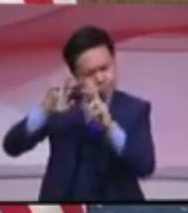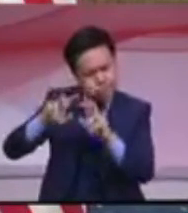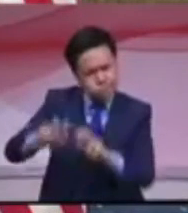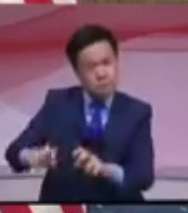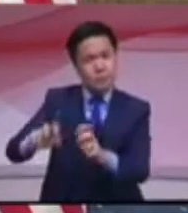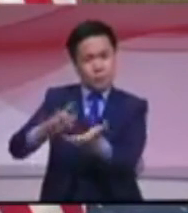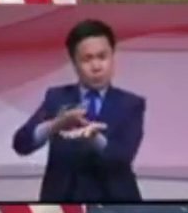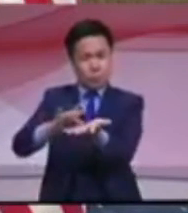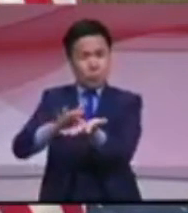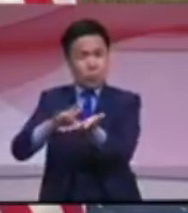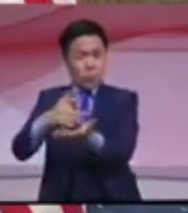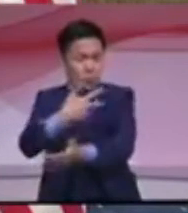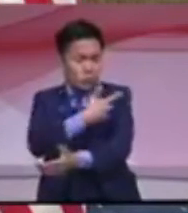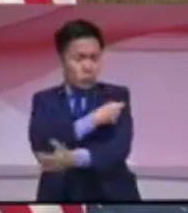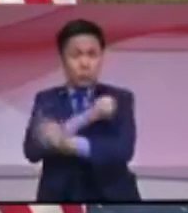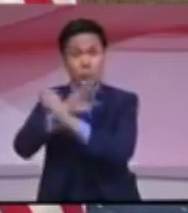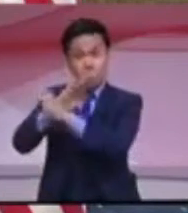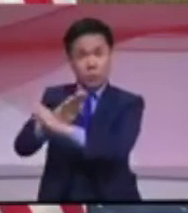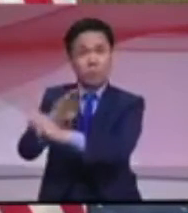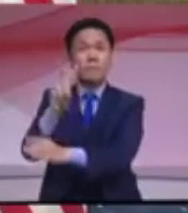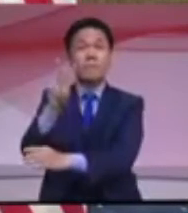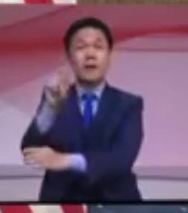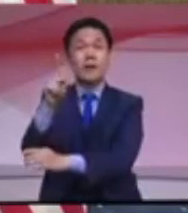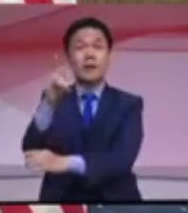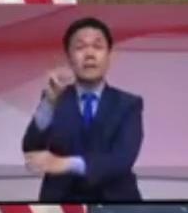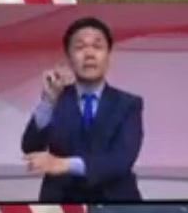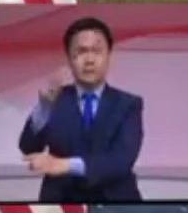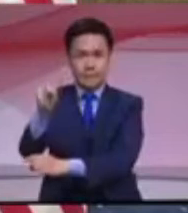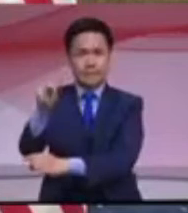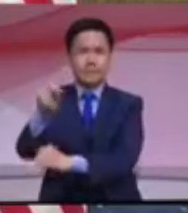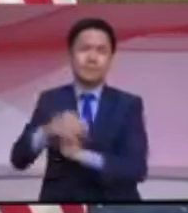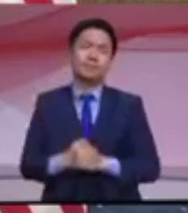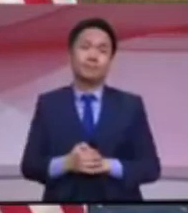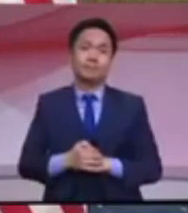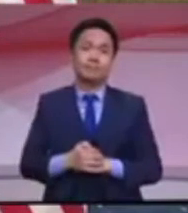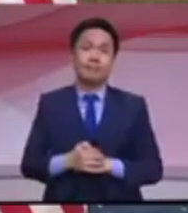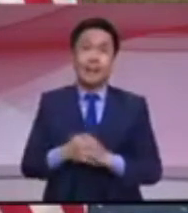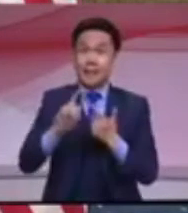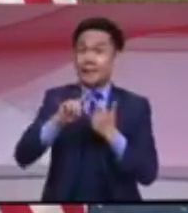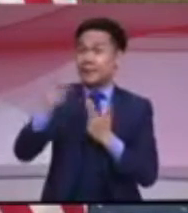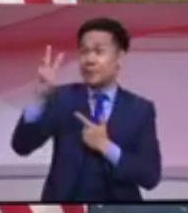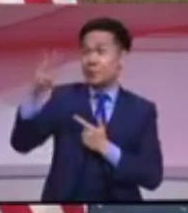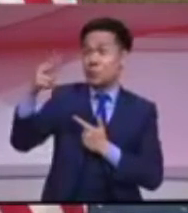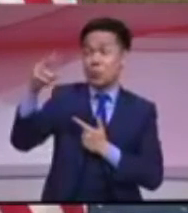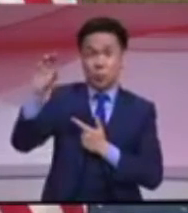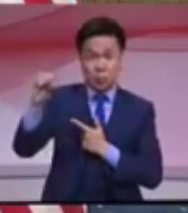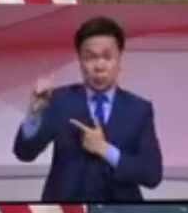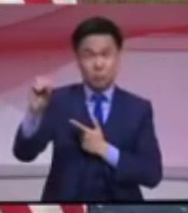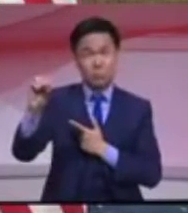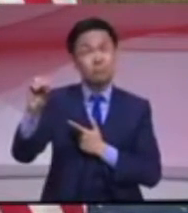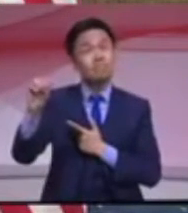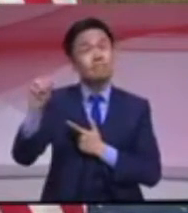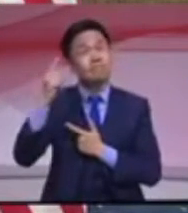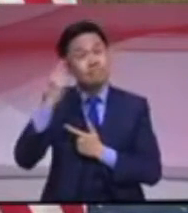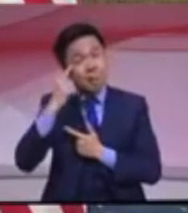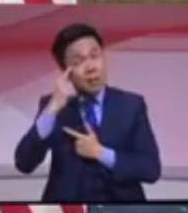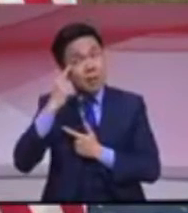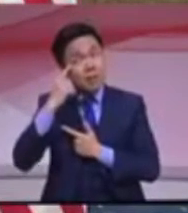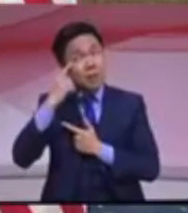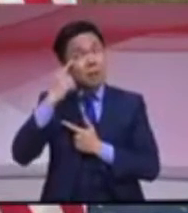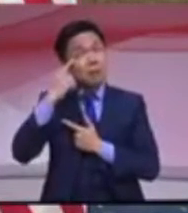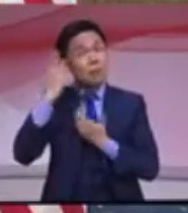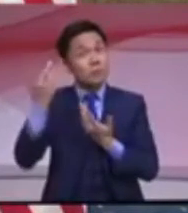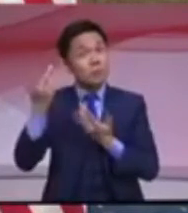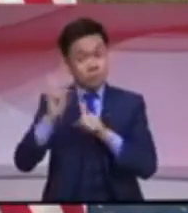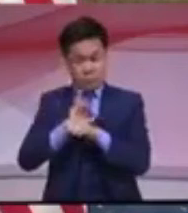foto-foto bahan kesehatan sedunia menjagokan penularan komik 19 akan